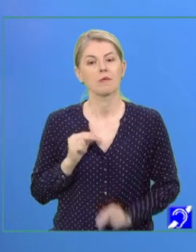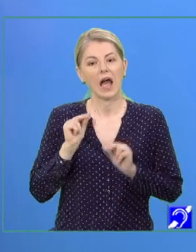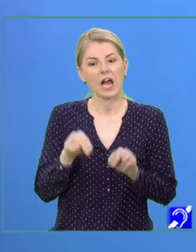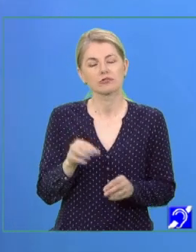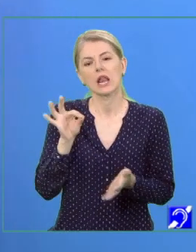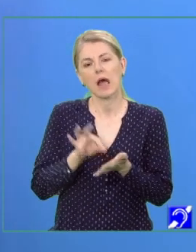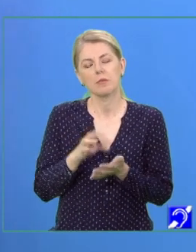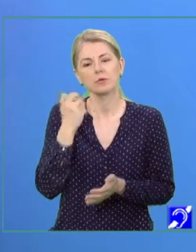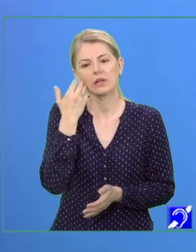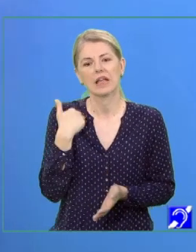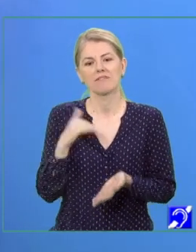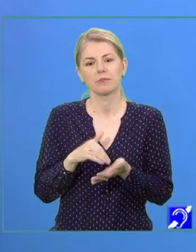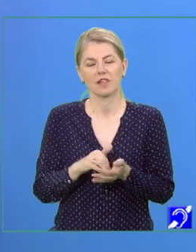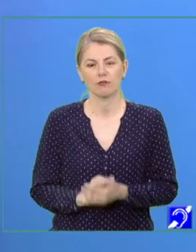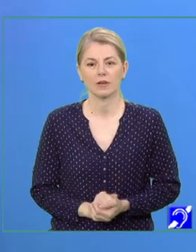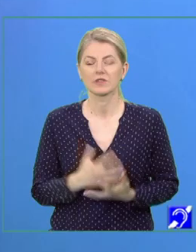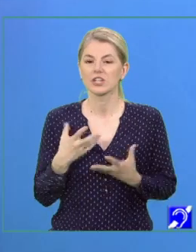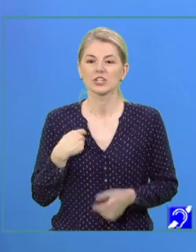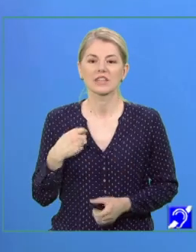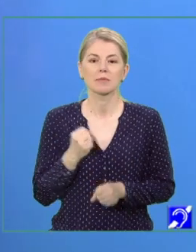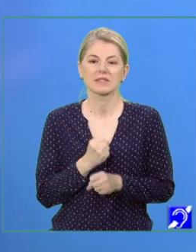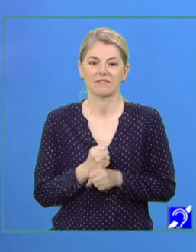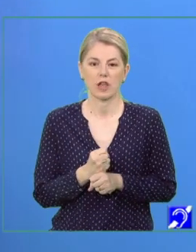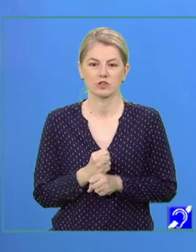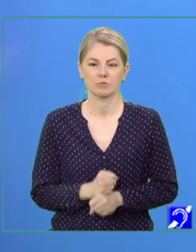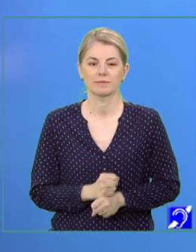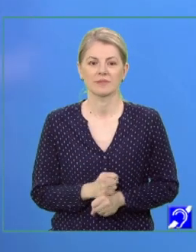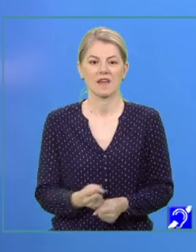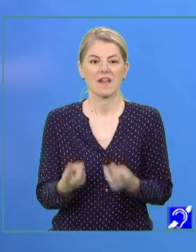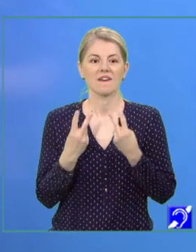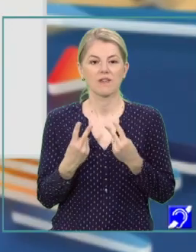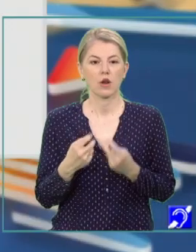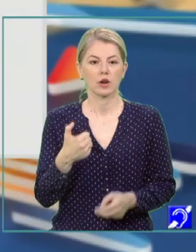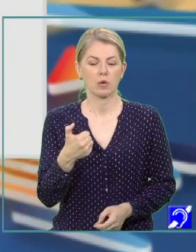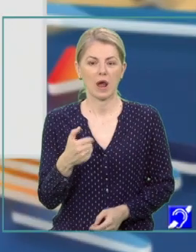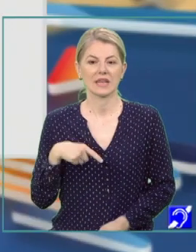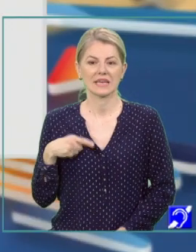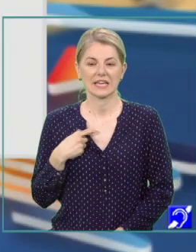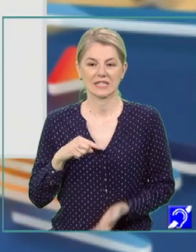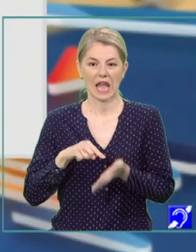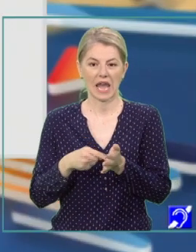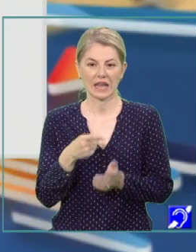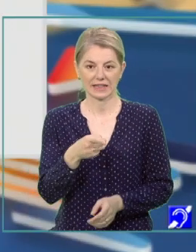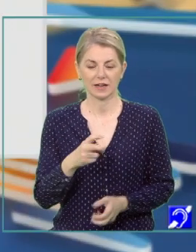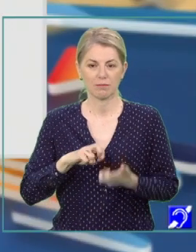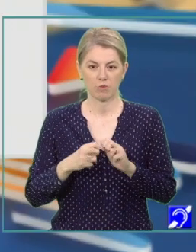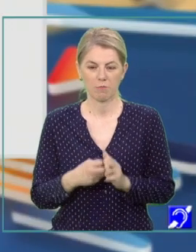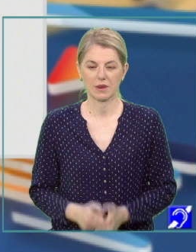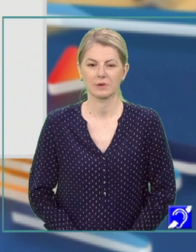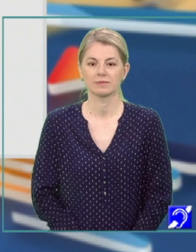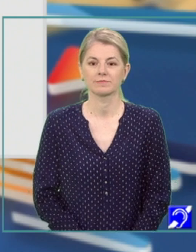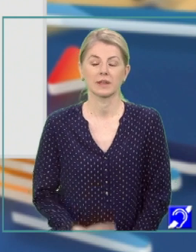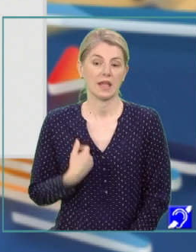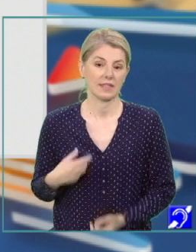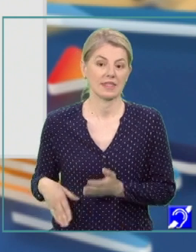la momentul potrivit. Ce trebuie să facem? Valoarea lui A este indicată în textul problemei, ceea ce